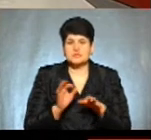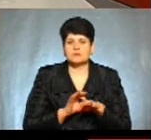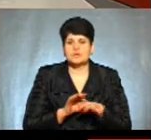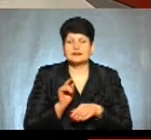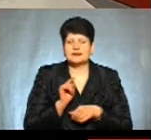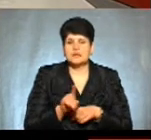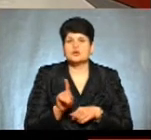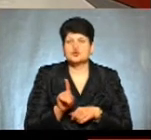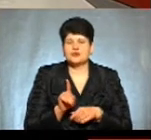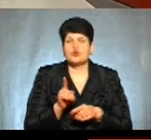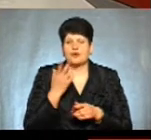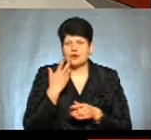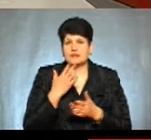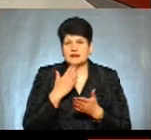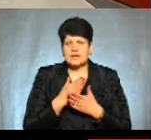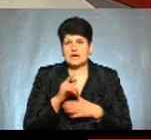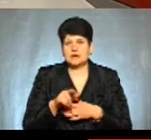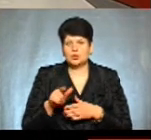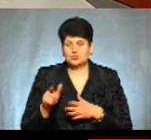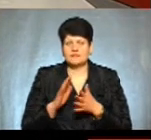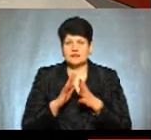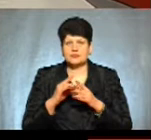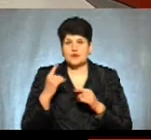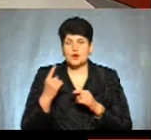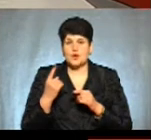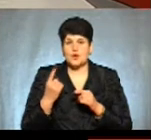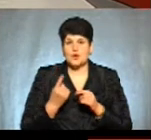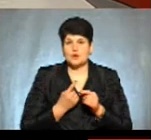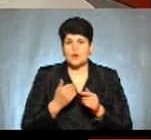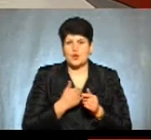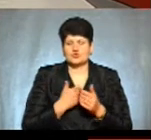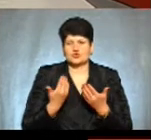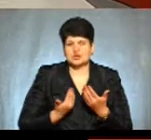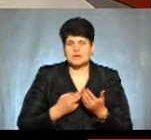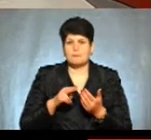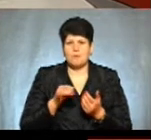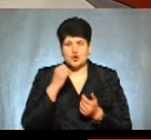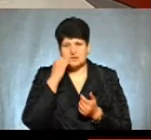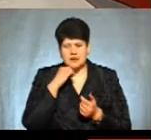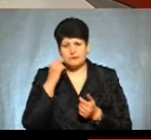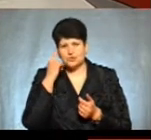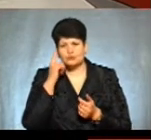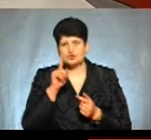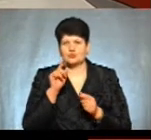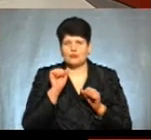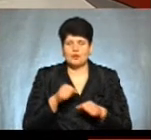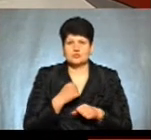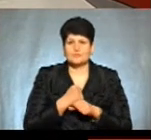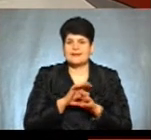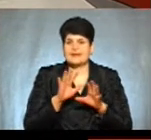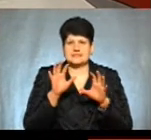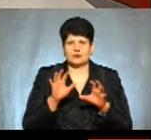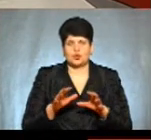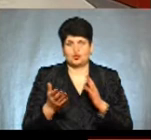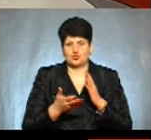те, коли якщо є такі люди в лісовій охороні, які хочуть жити по-старому і думають, що можна зробити незаконну